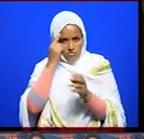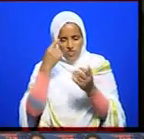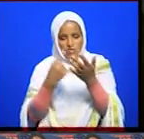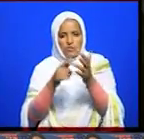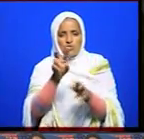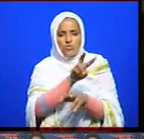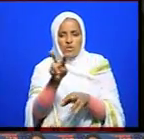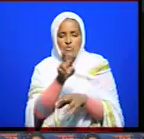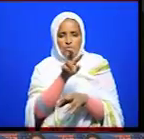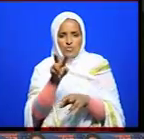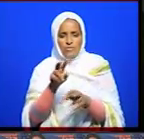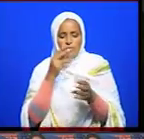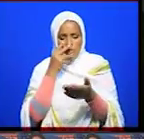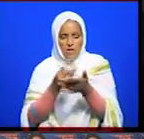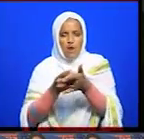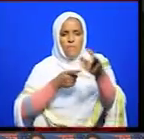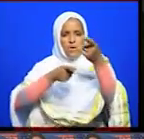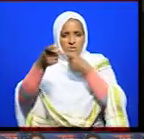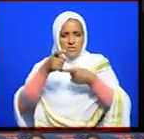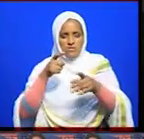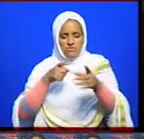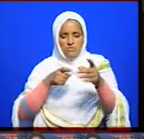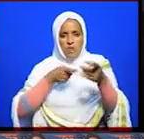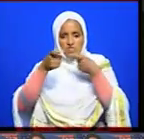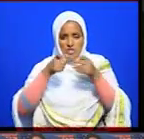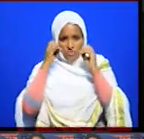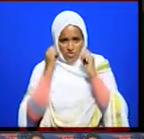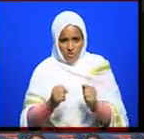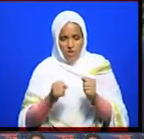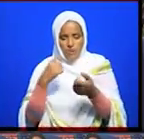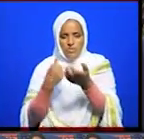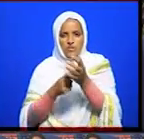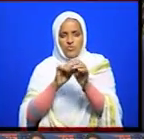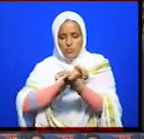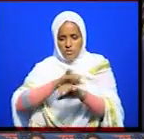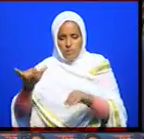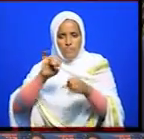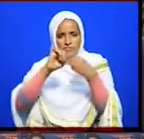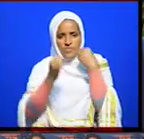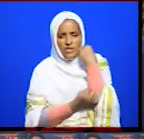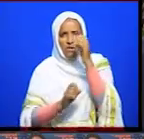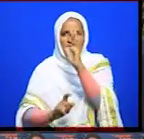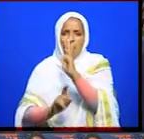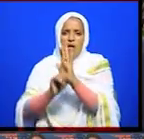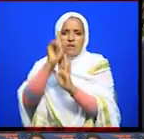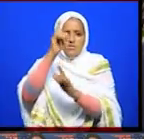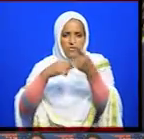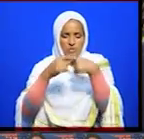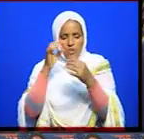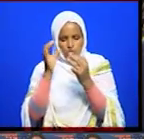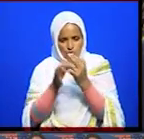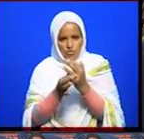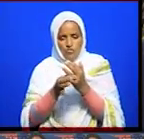ያስተውላልና እነዚህን ሁለቱንም መልካም አስተዳደር አስፈኖ ማስተዳደር ሲችል በዚሁ መሰረት ያደገ